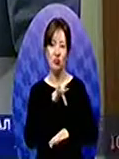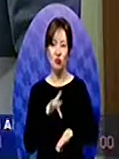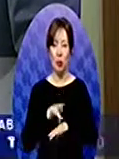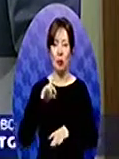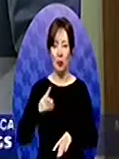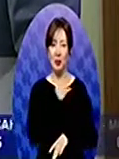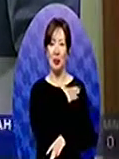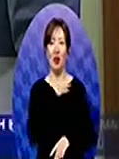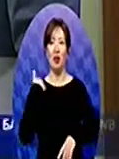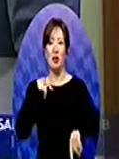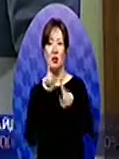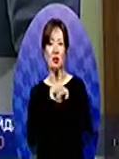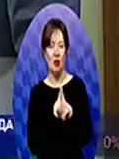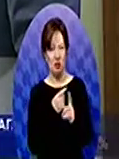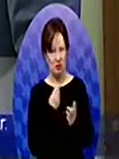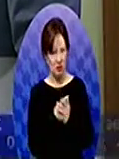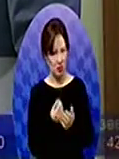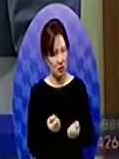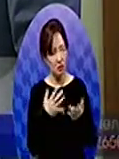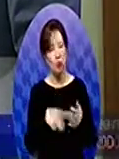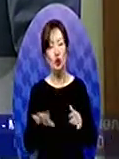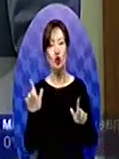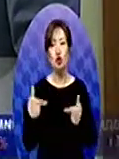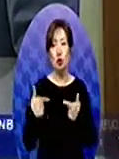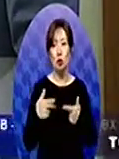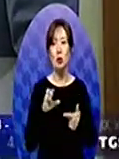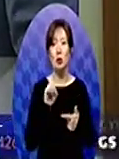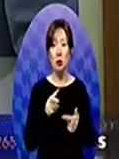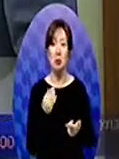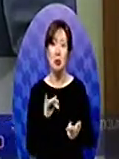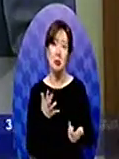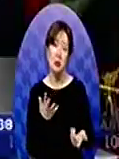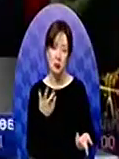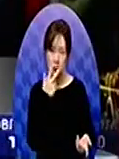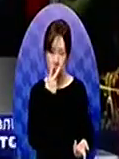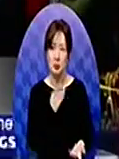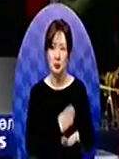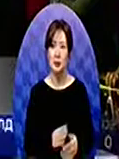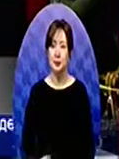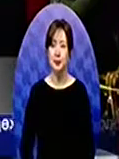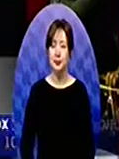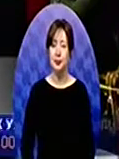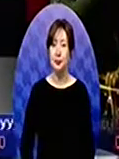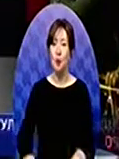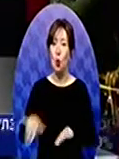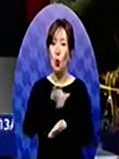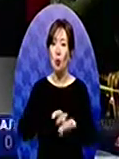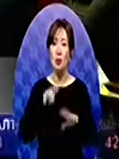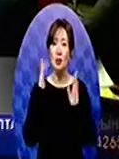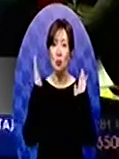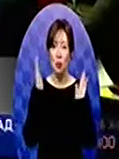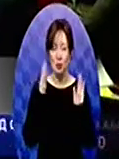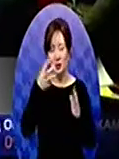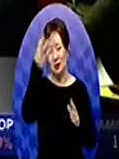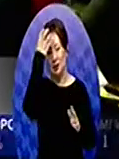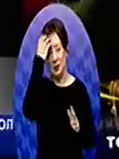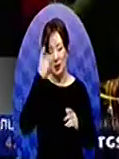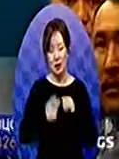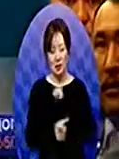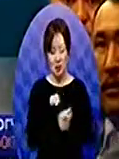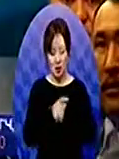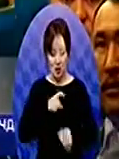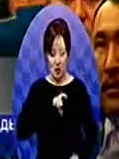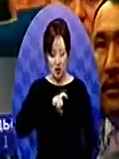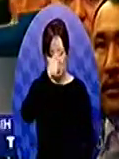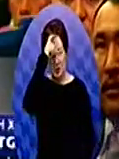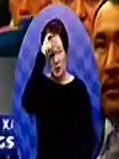тогтолцоо бий болох зэрэг сөрөг тал байж болох юма гэж үзэж байна. За, улсын хурал болон засгийн газрын эрх мэдлийн хяналт